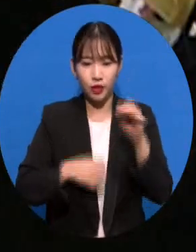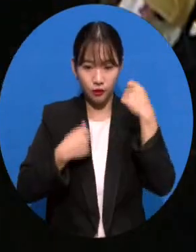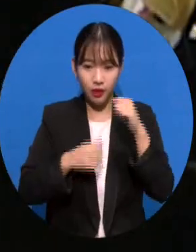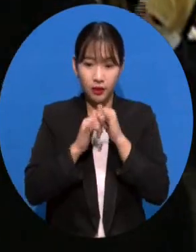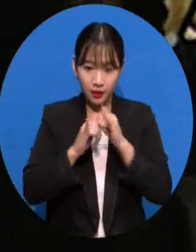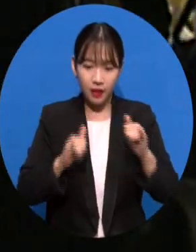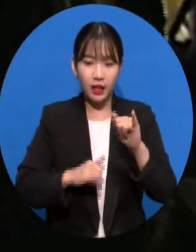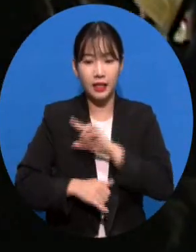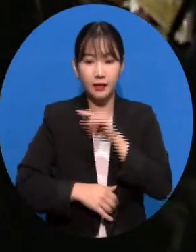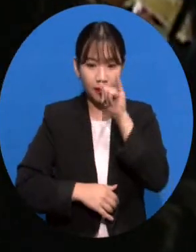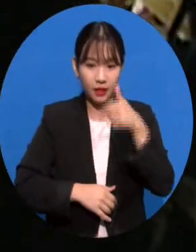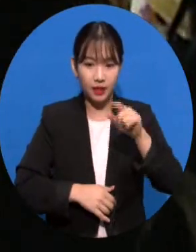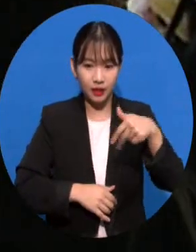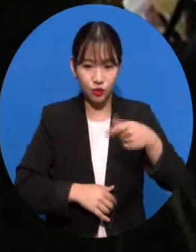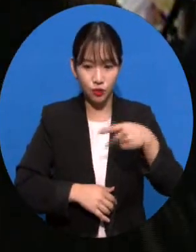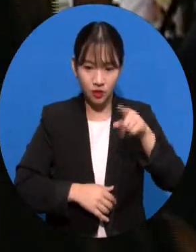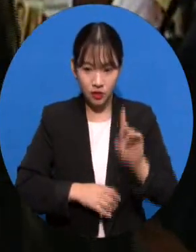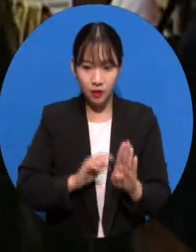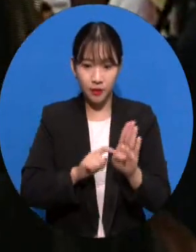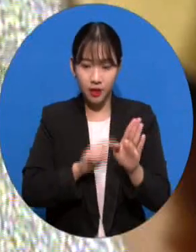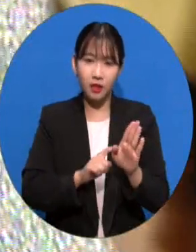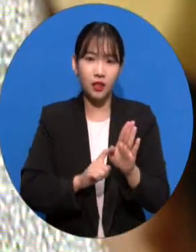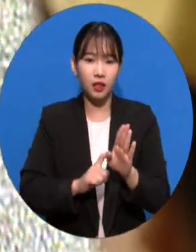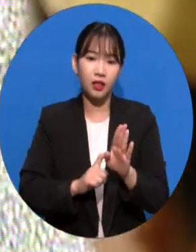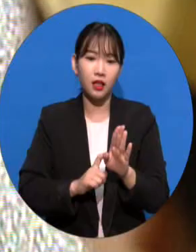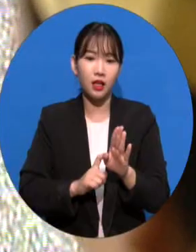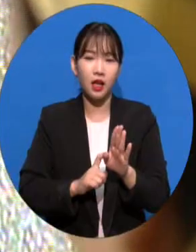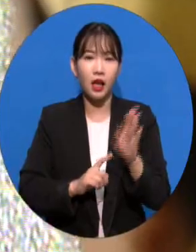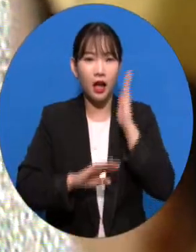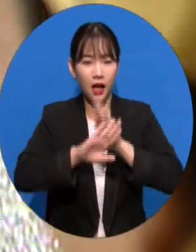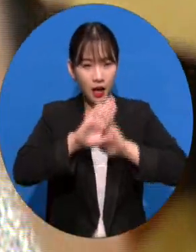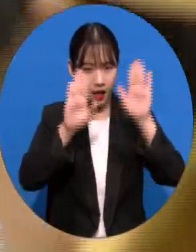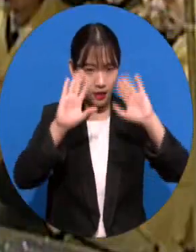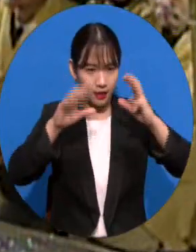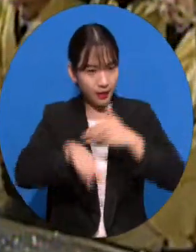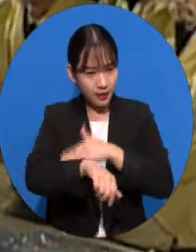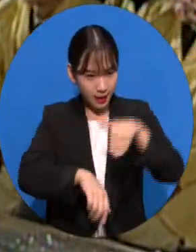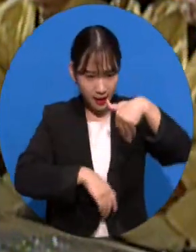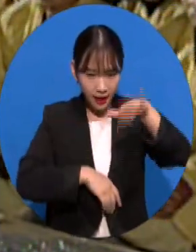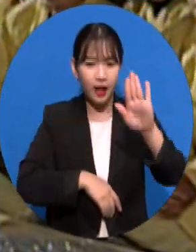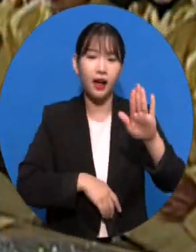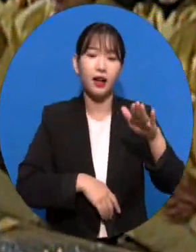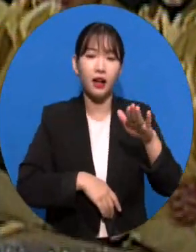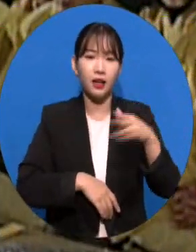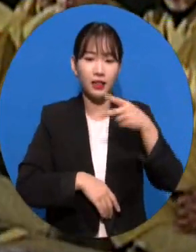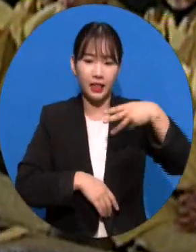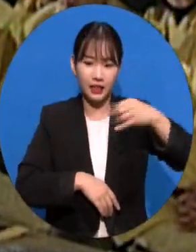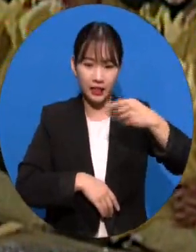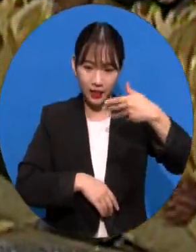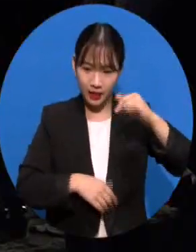얻은 강준섭 명인은 초상집에서 극락왕생을 비는 민속국인 다시렉이 복원에도